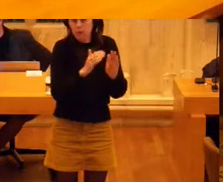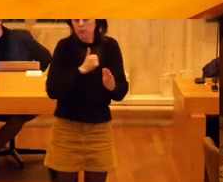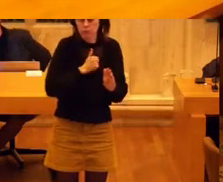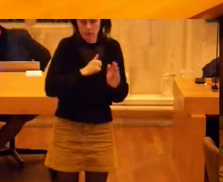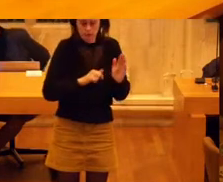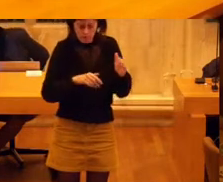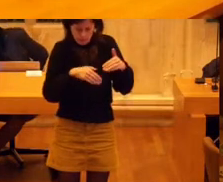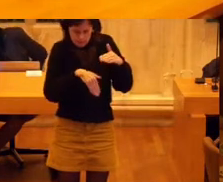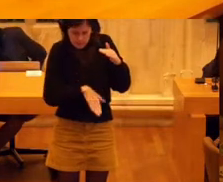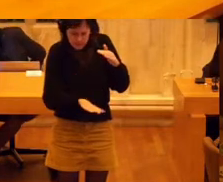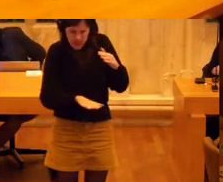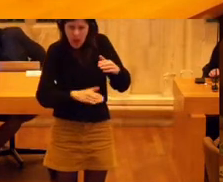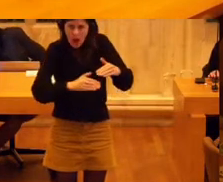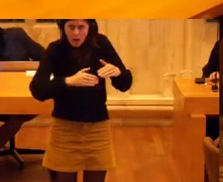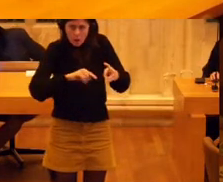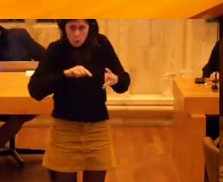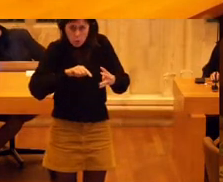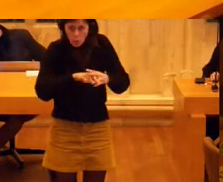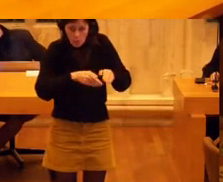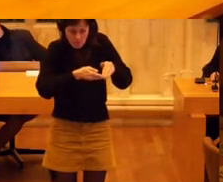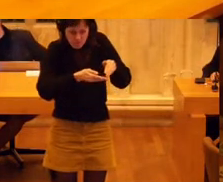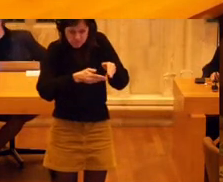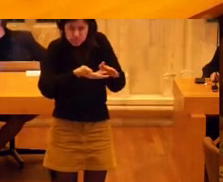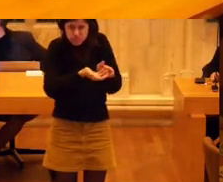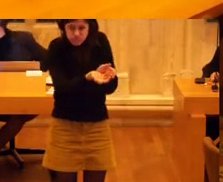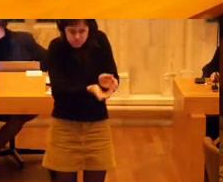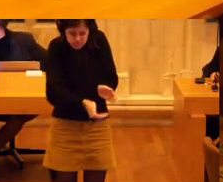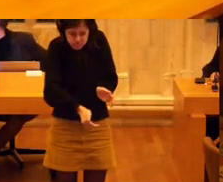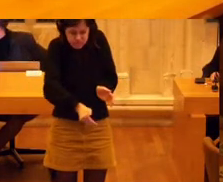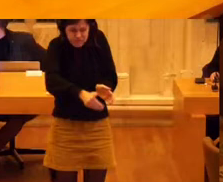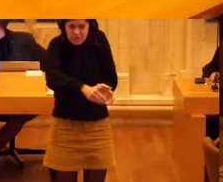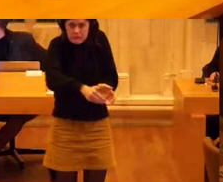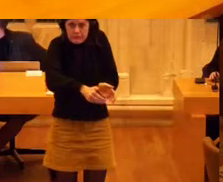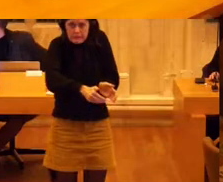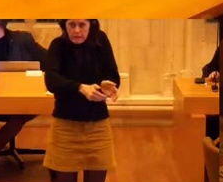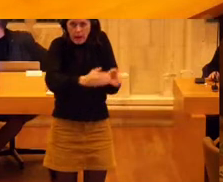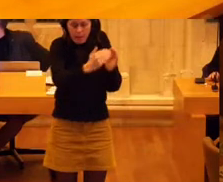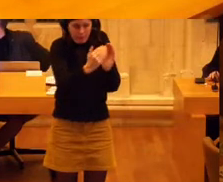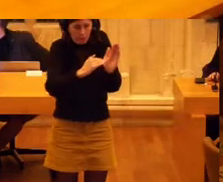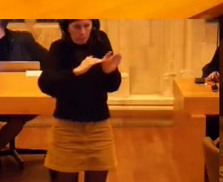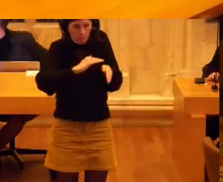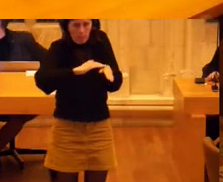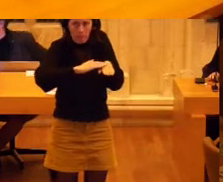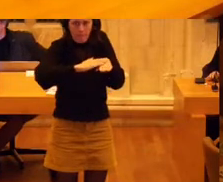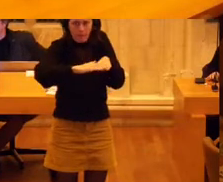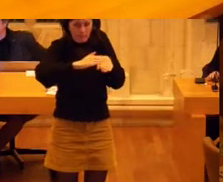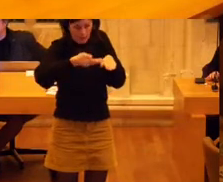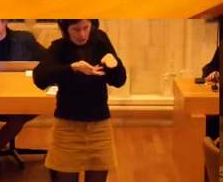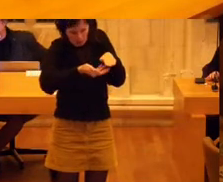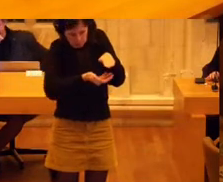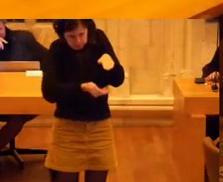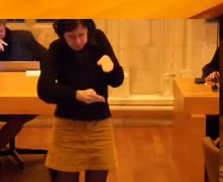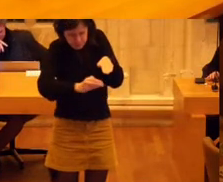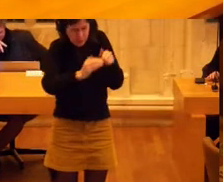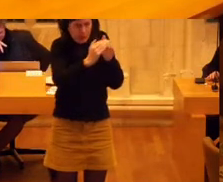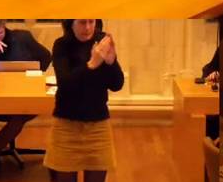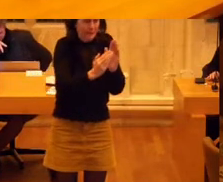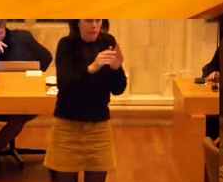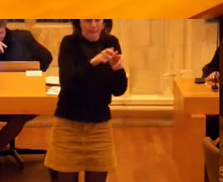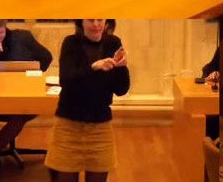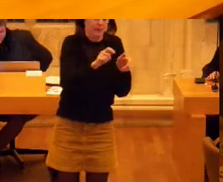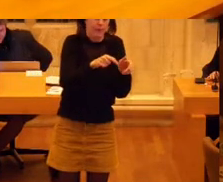poche, enfin d'une cavité souterraine qui nous amène effectivement à reloger les personnes en question à titre temporaire.